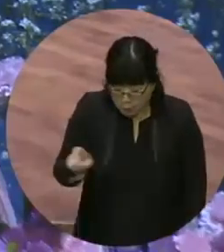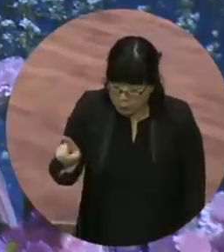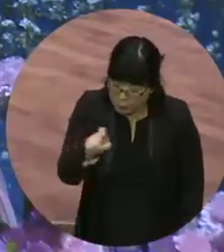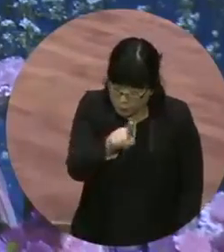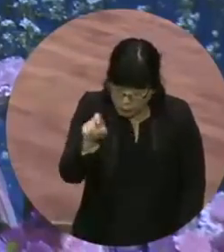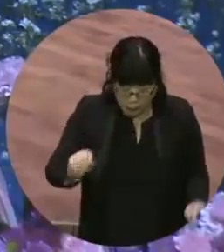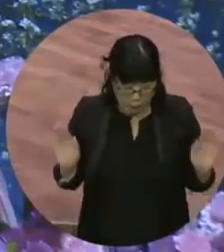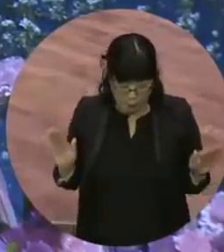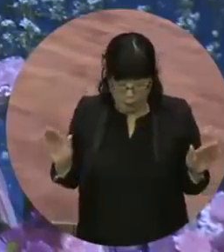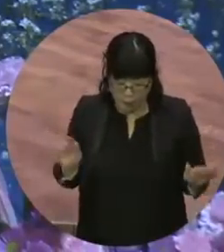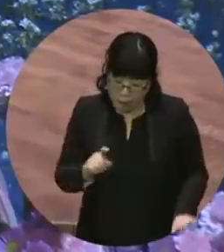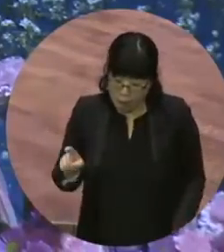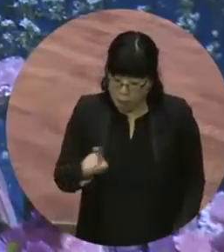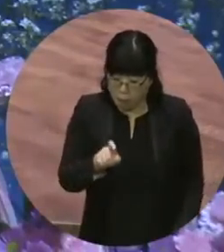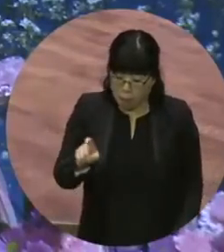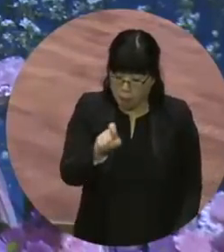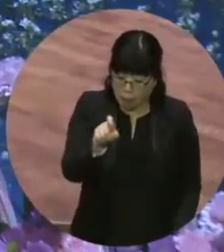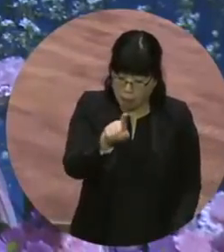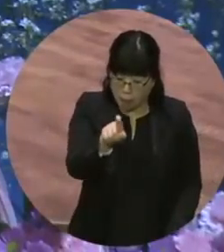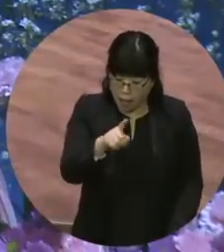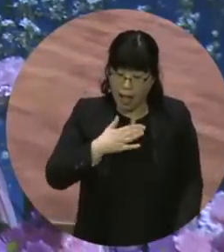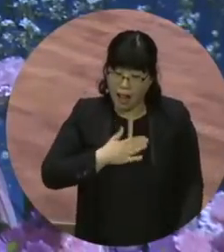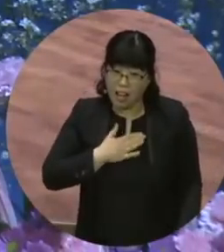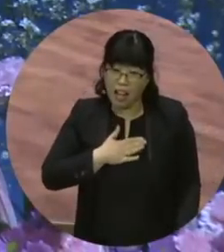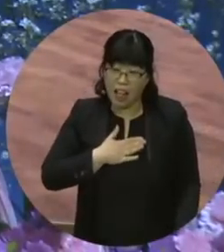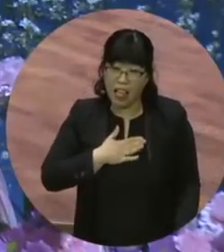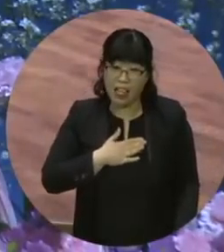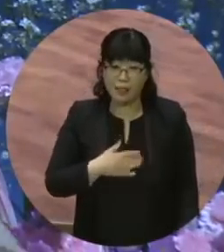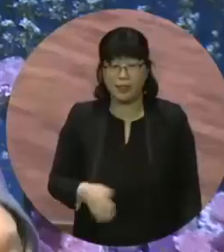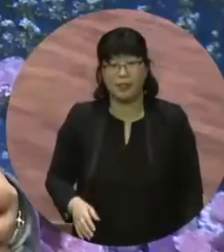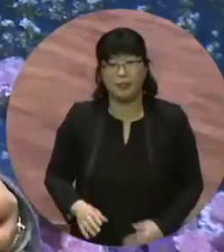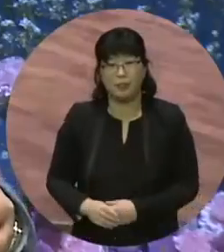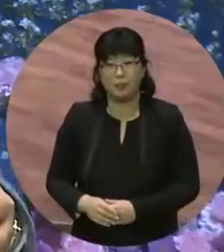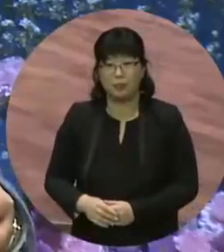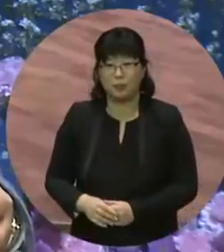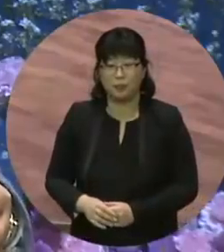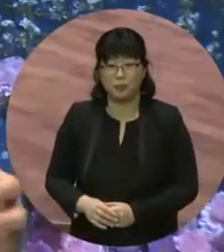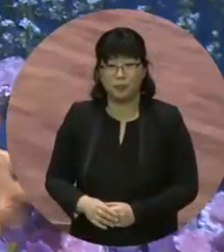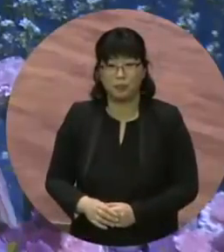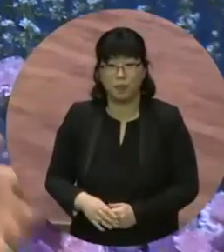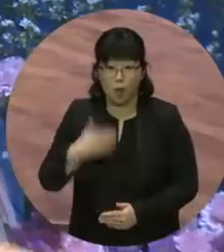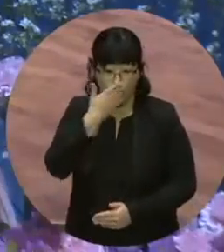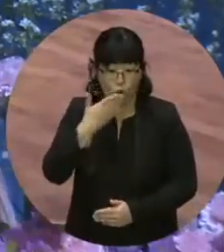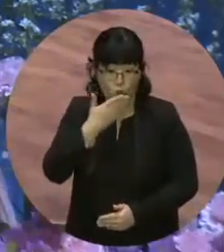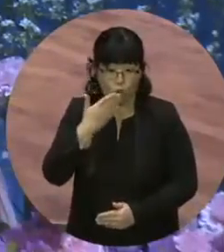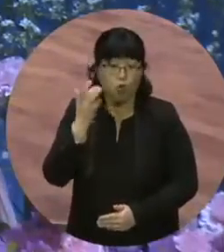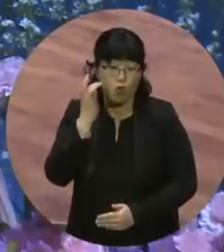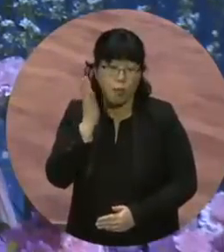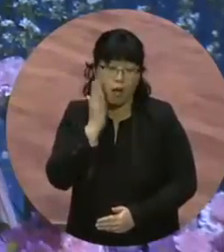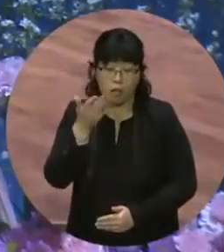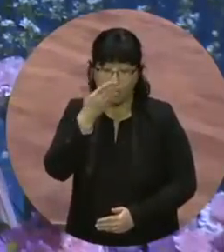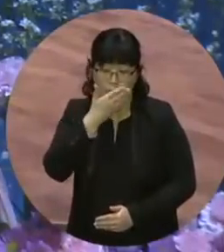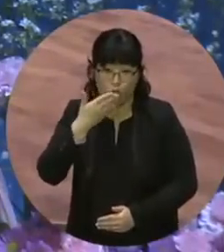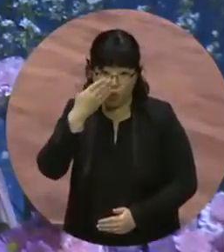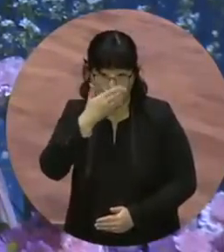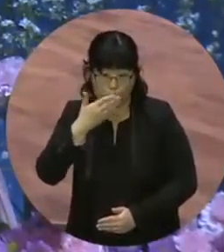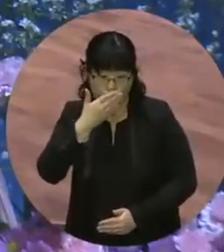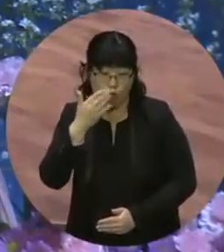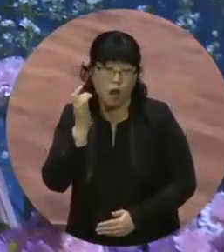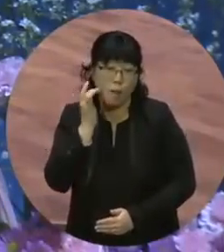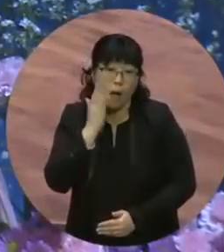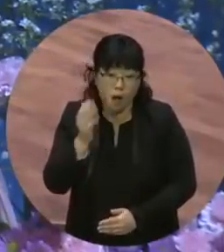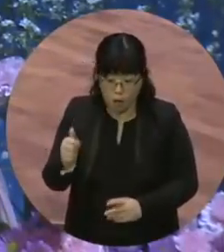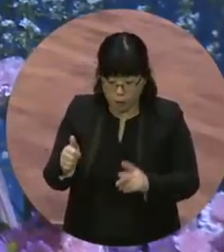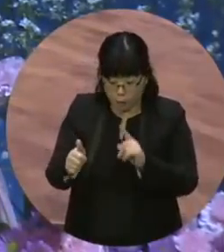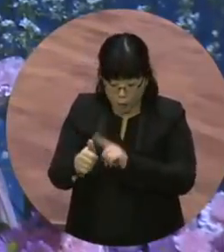물리학적으로 절대 날 수가 없대요. 이 꿀벌들은. 몸이 워낙 커가지고. 날 수 없대요. 그런데 꿀벌이 어떻게